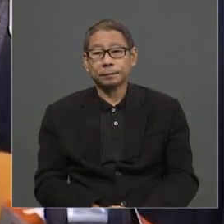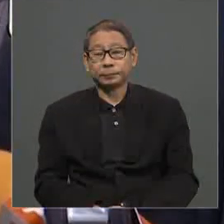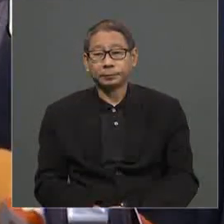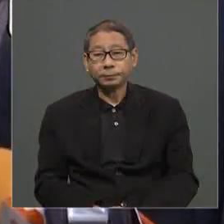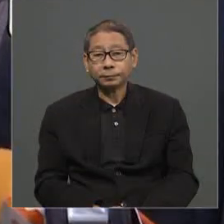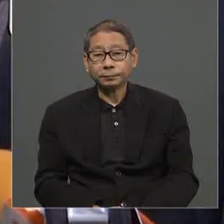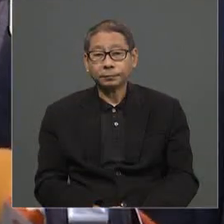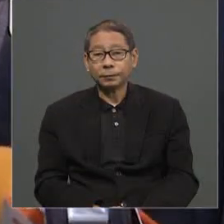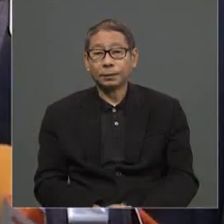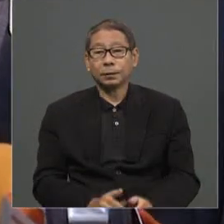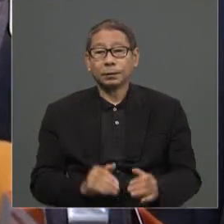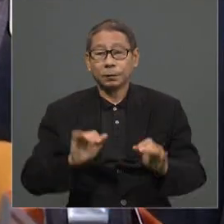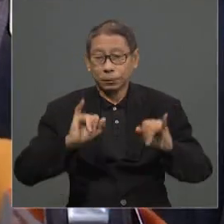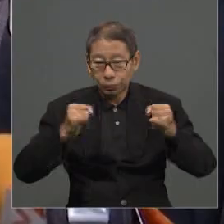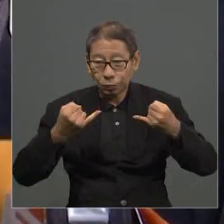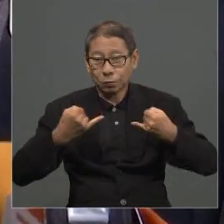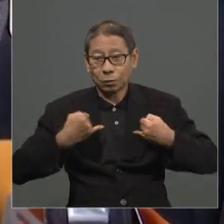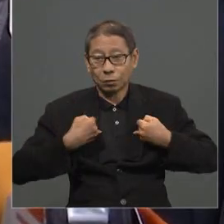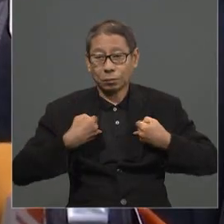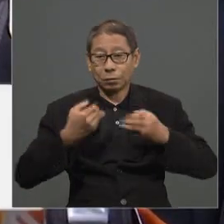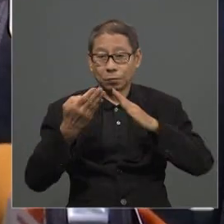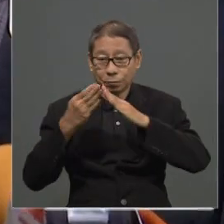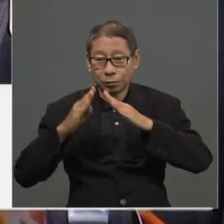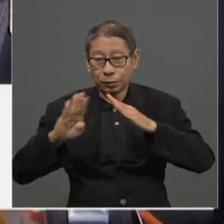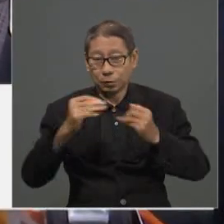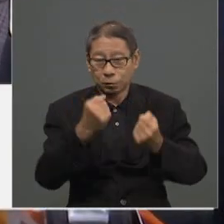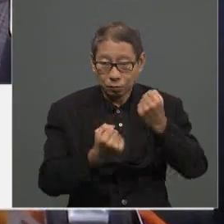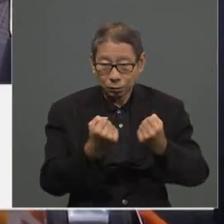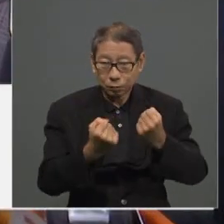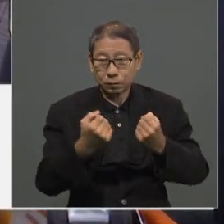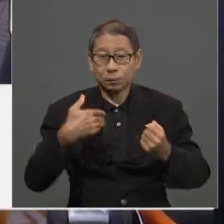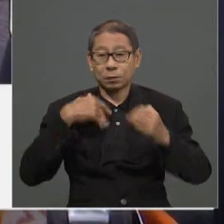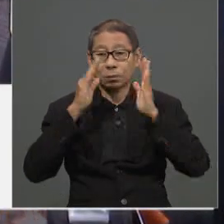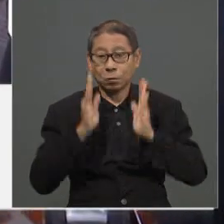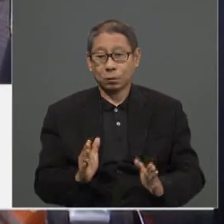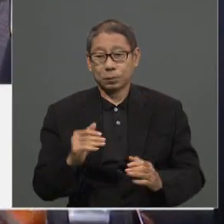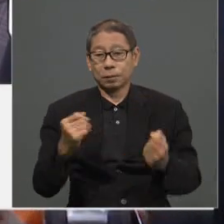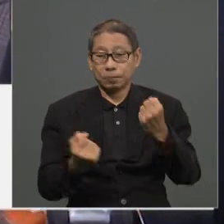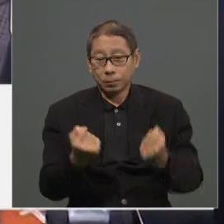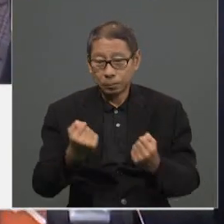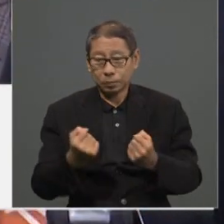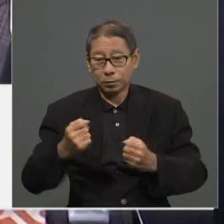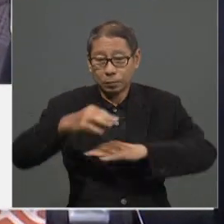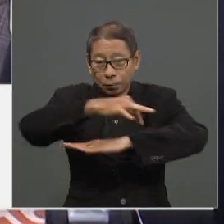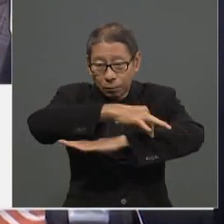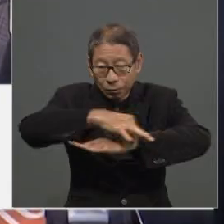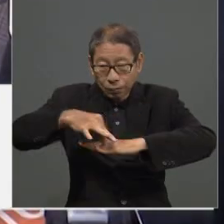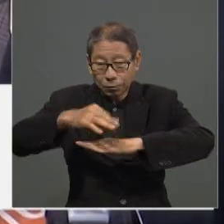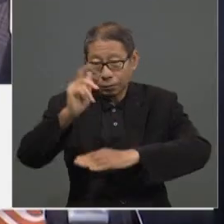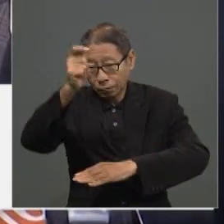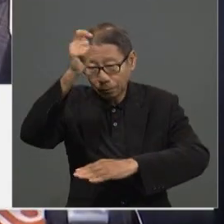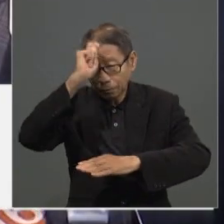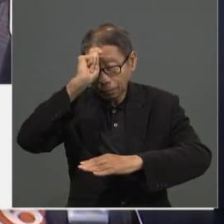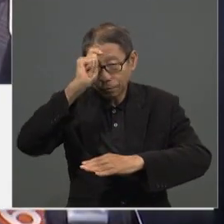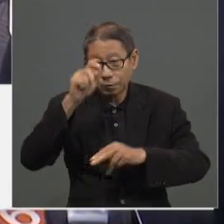ตัวผู้ประกอบการเจ้าของรถนะครับผู้ขับรถนะครับวิศวกรผู้ตรวจสอ